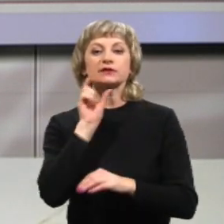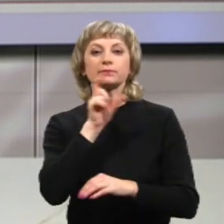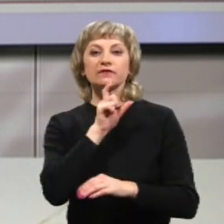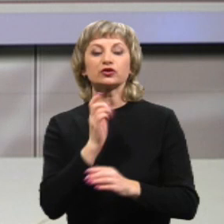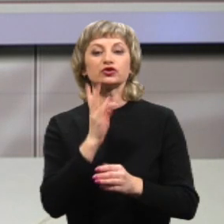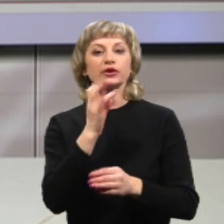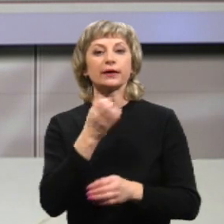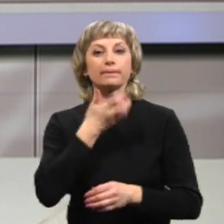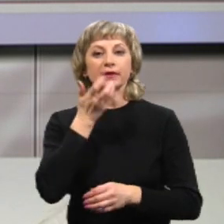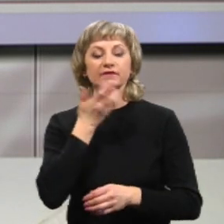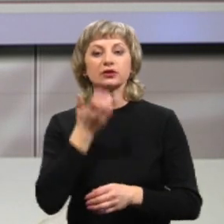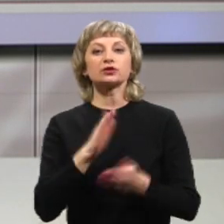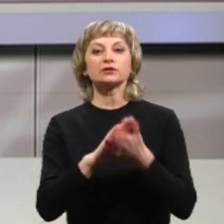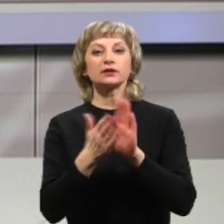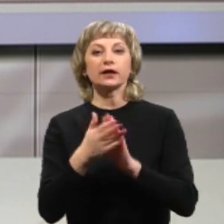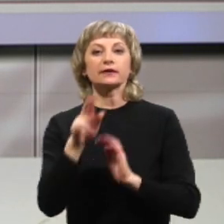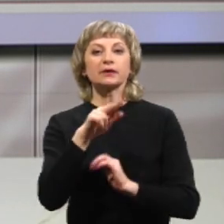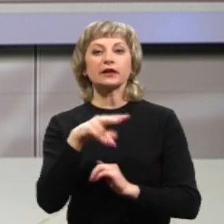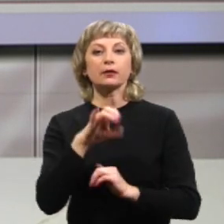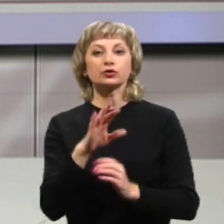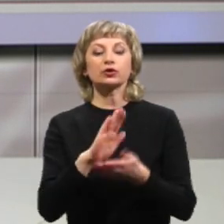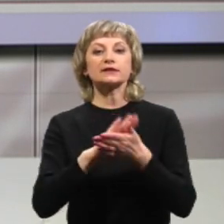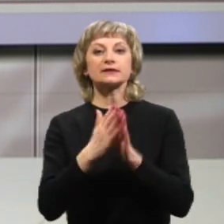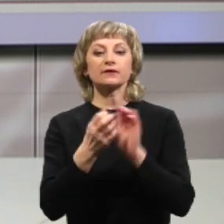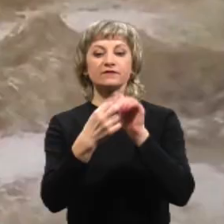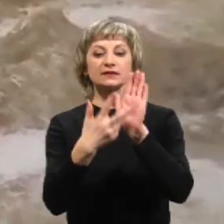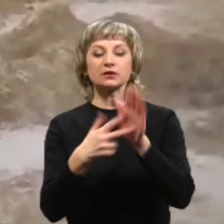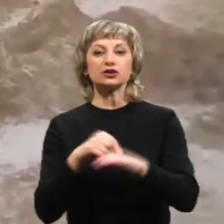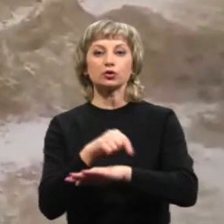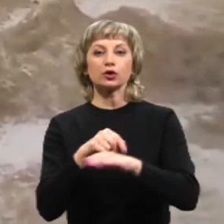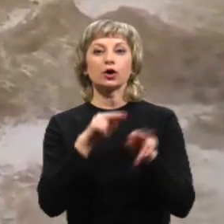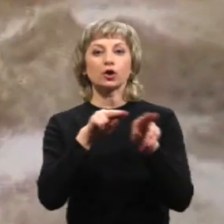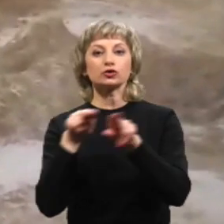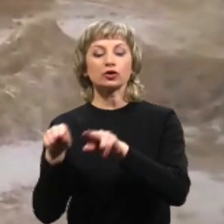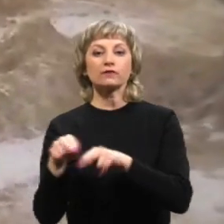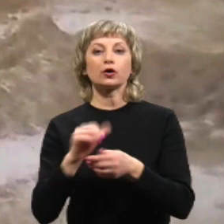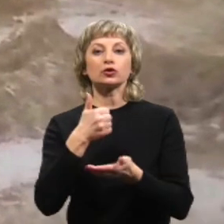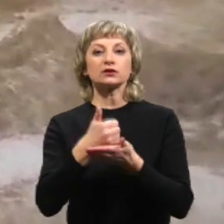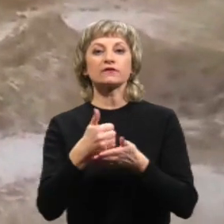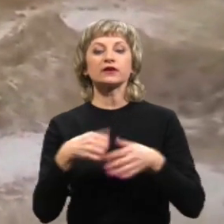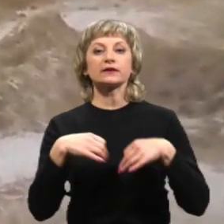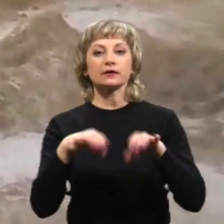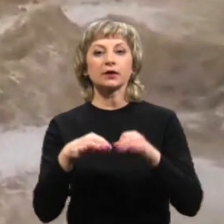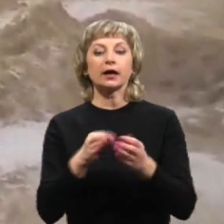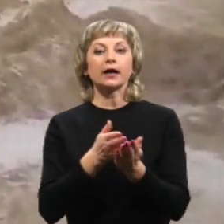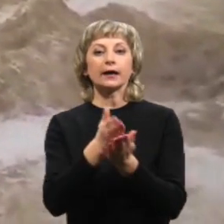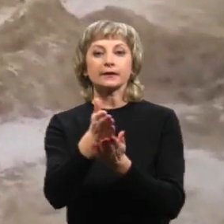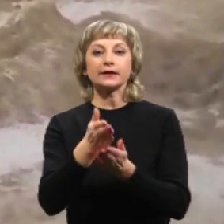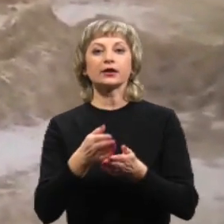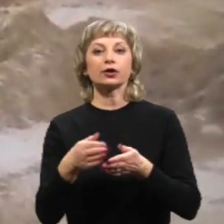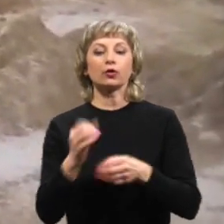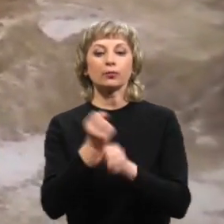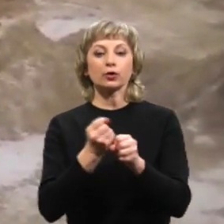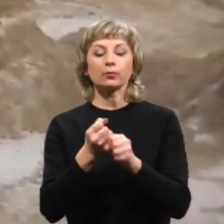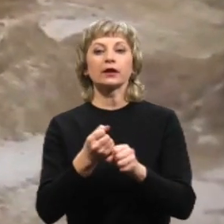південь. Ситуація, за словами Дмитра Леонтіюка, станом на 18 годину контрольована. Основні транспортні артерії області оброблені